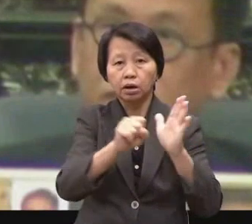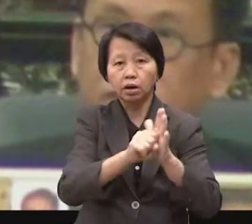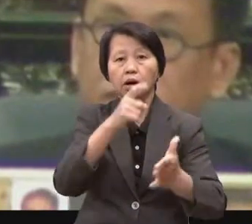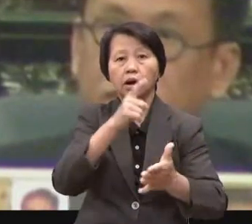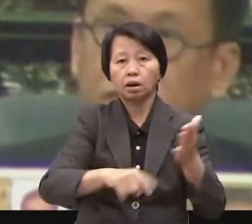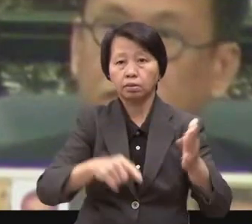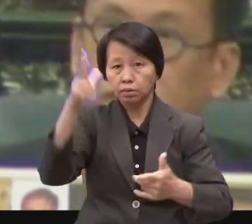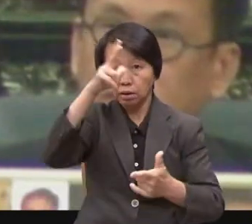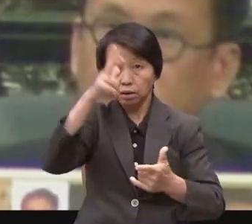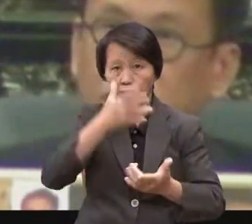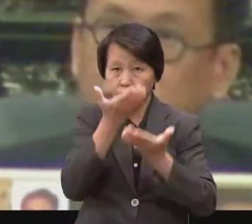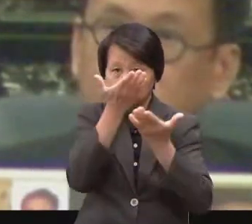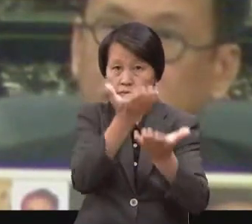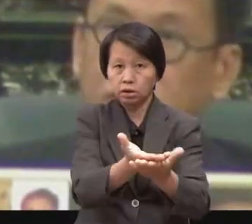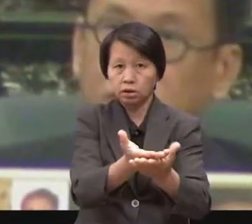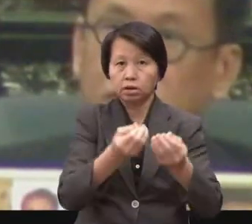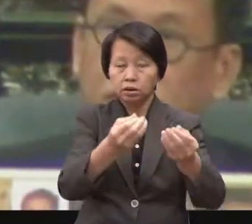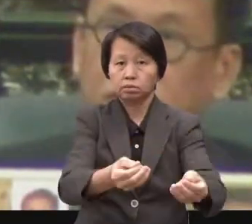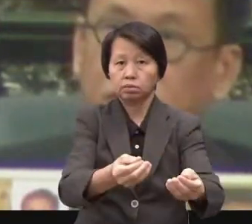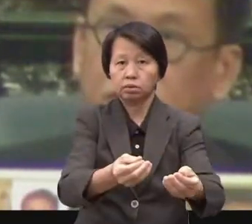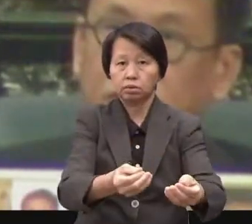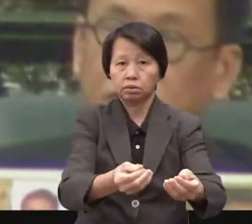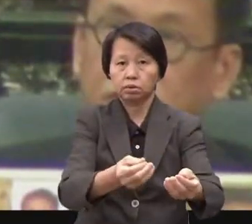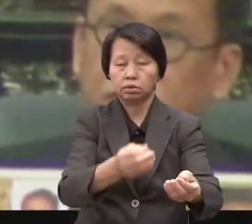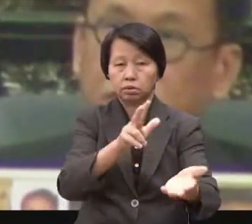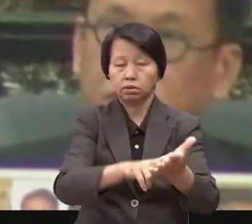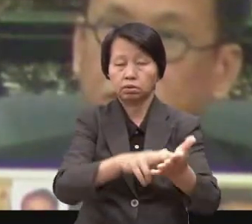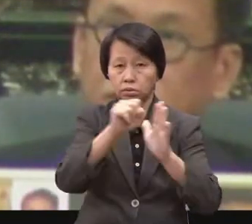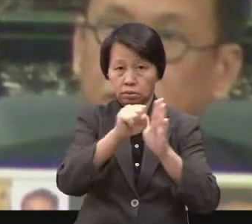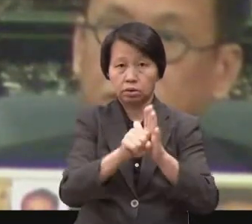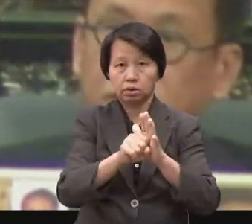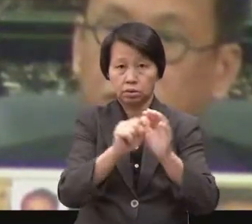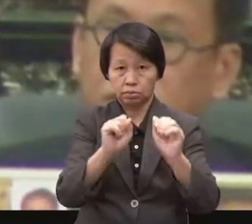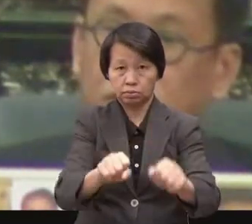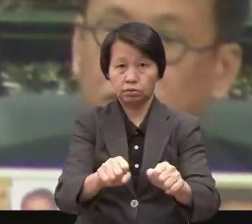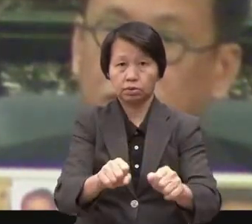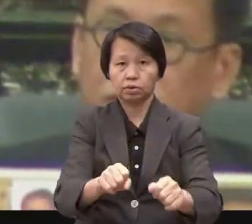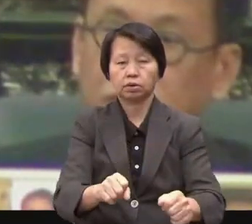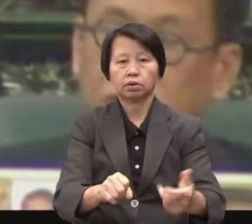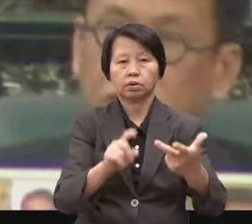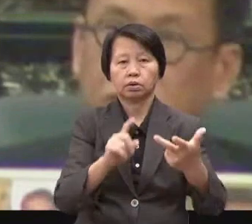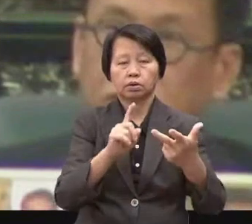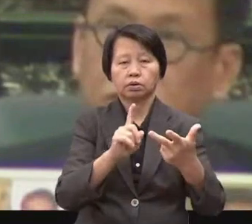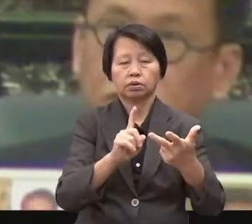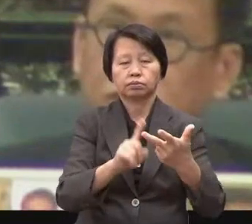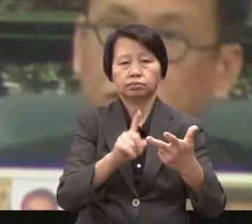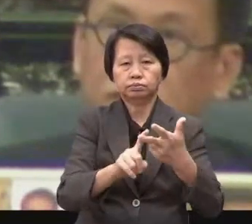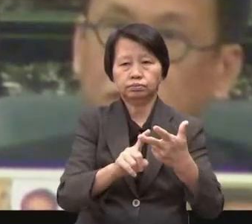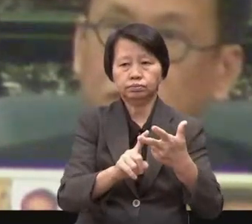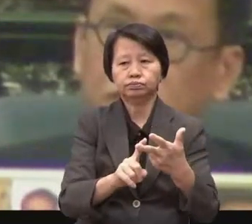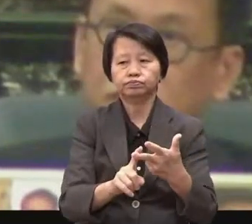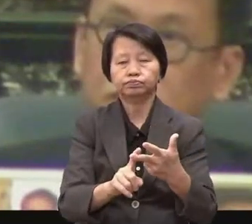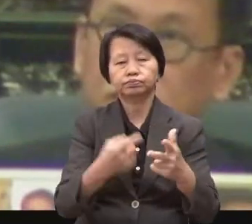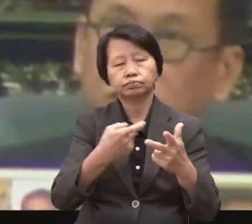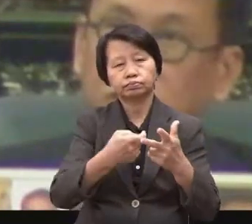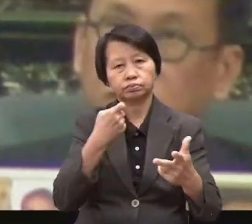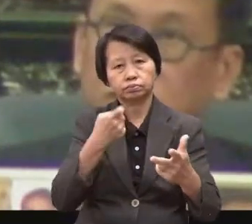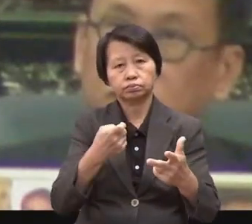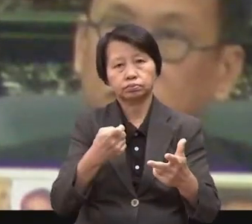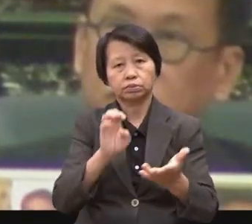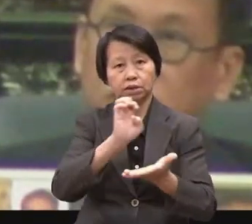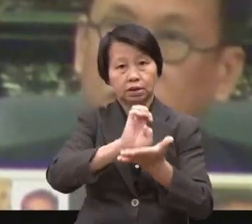pihak kerajaan bercadang untuk memberitahu hukum tentang kriteria itu persoalan tambahan kedua ialah dari segi